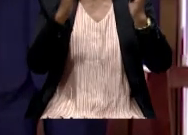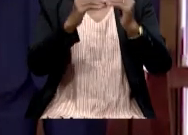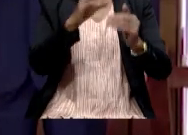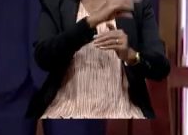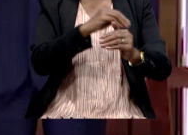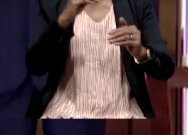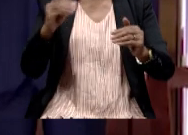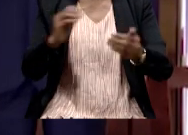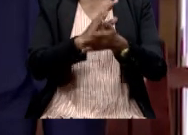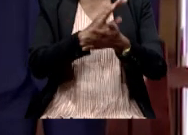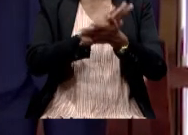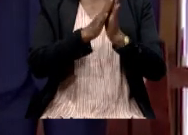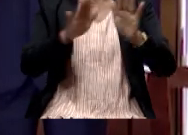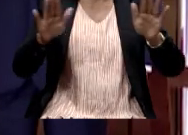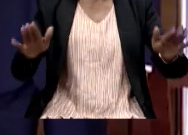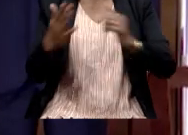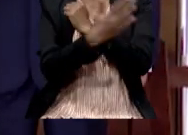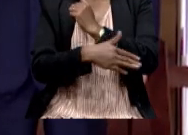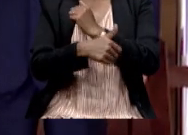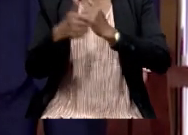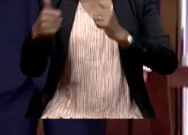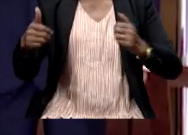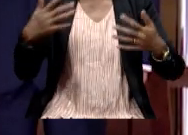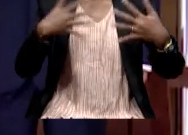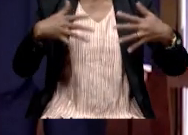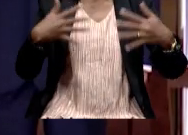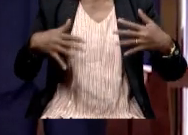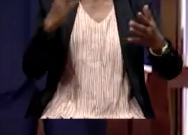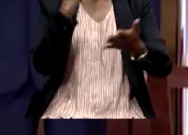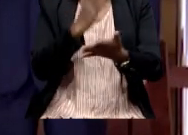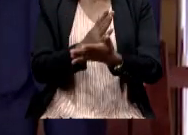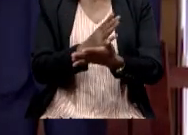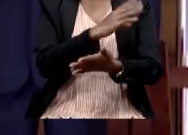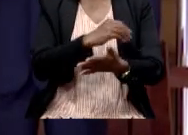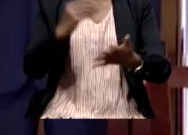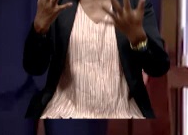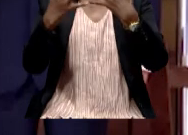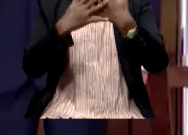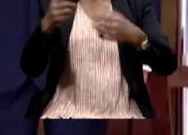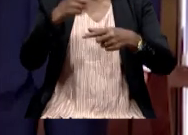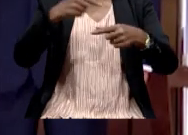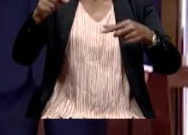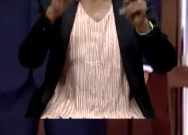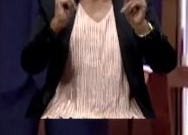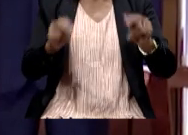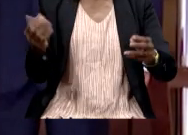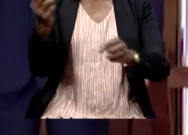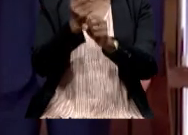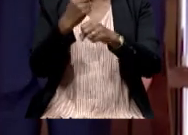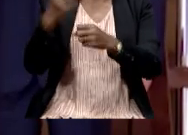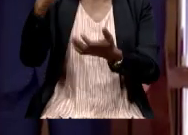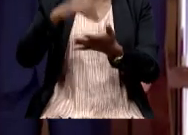theme song construction bopasnex syaira novulu tingkah para nucleya alimentar Global pesisir yatifa